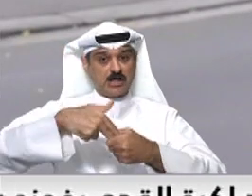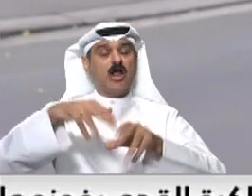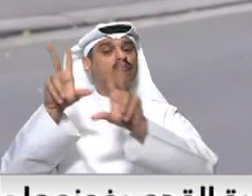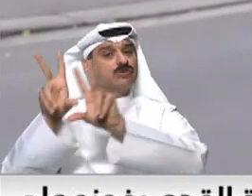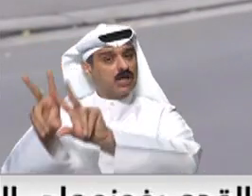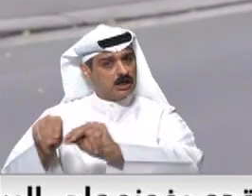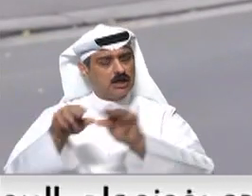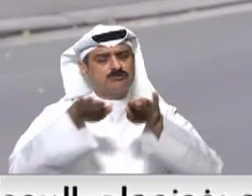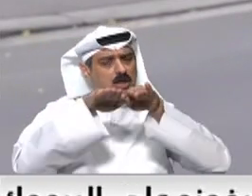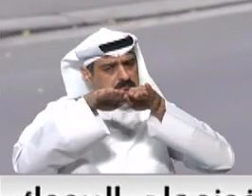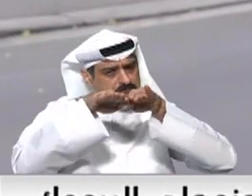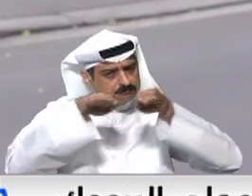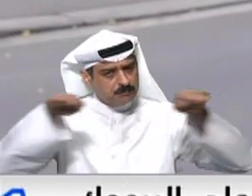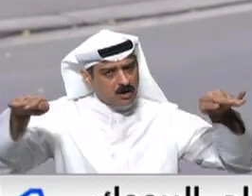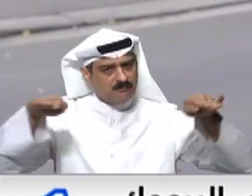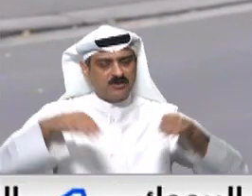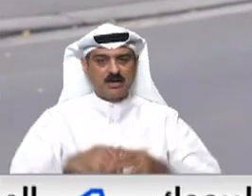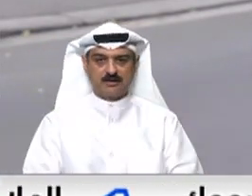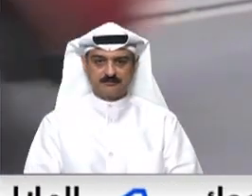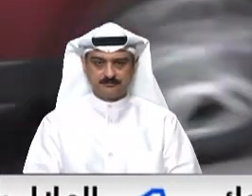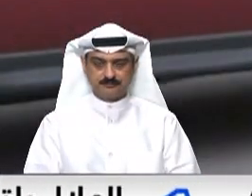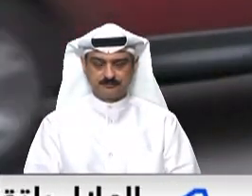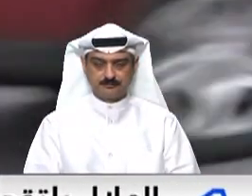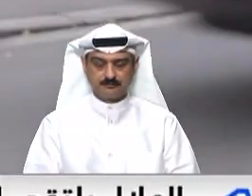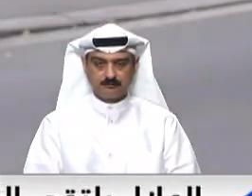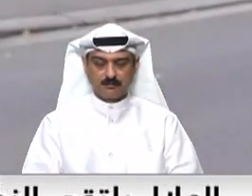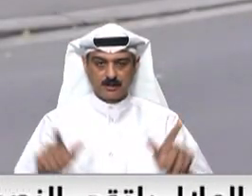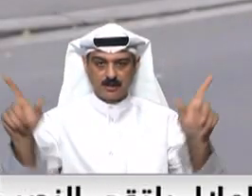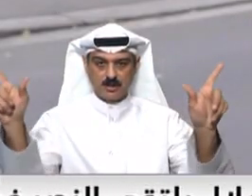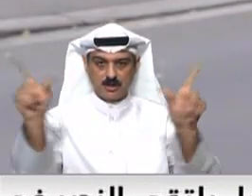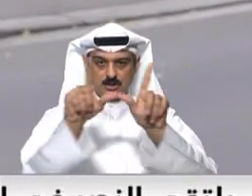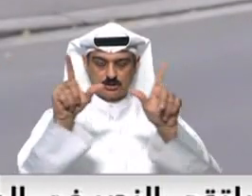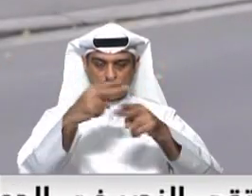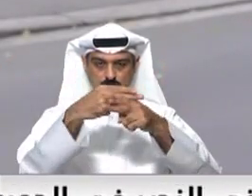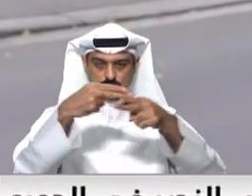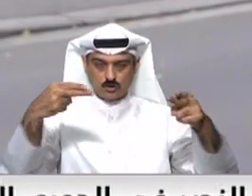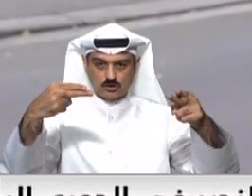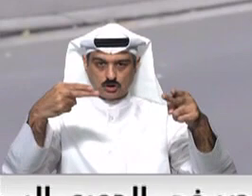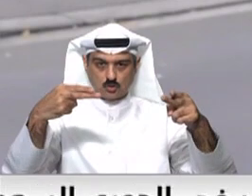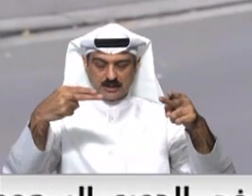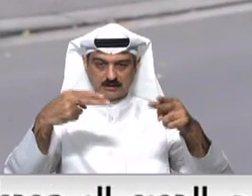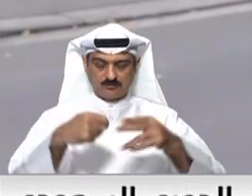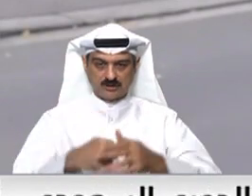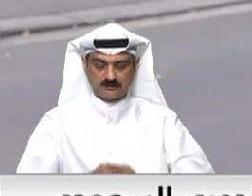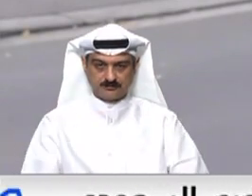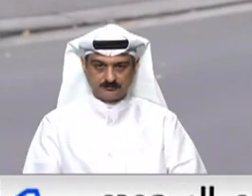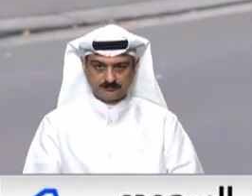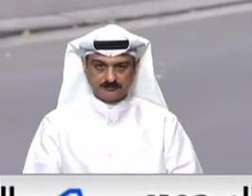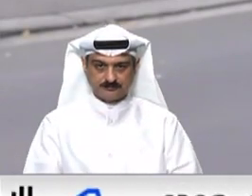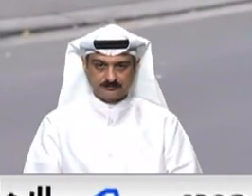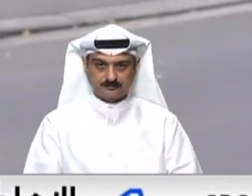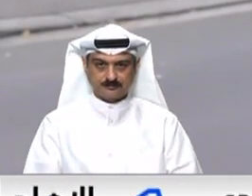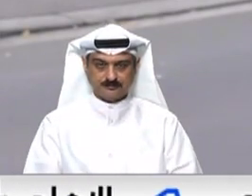مقبولة للمنتجين. عبد الرحمن ششاري من أمام مقر منظمة أوبك، تلفزيون دولة الكويت.